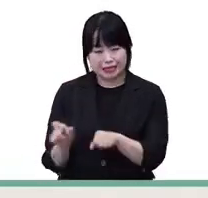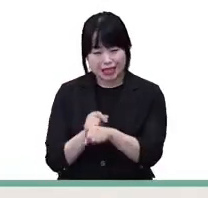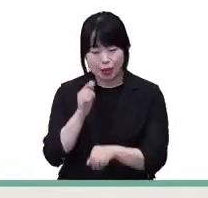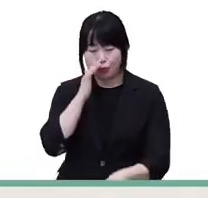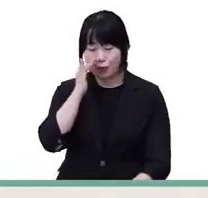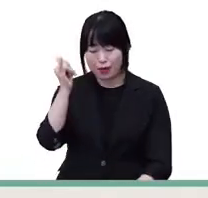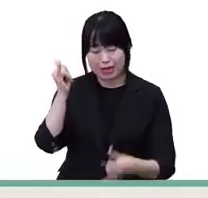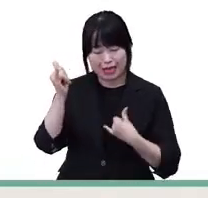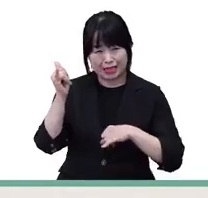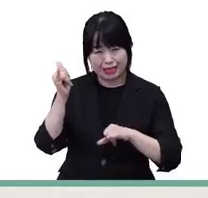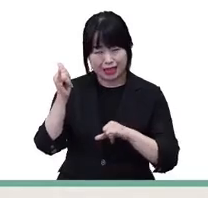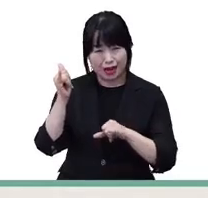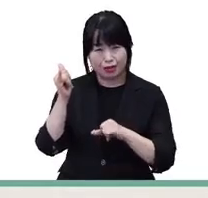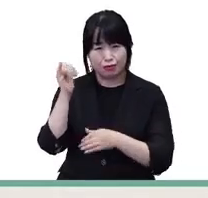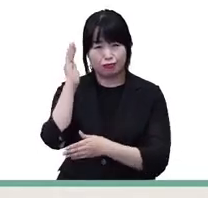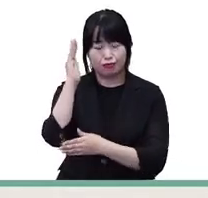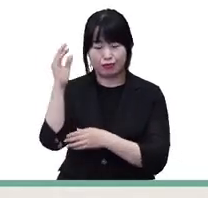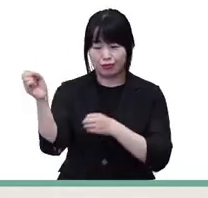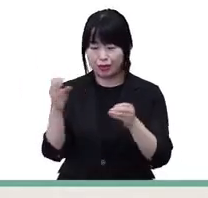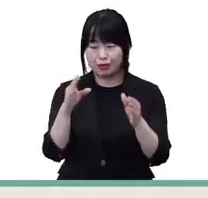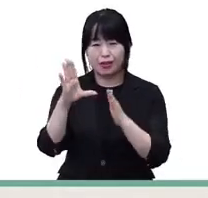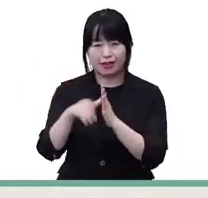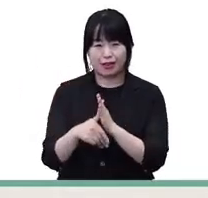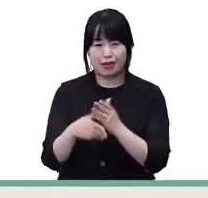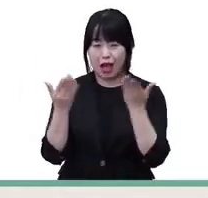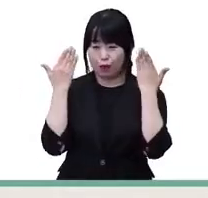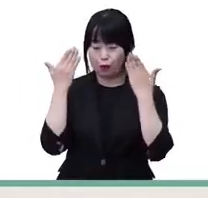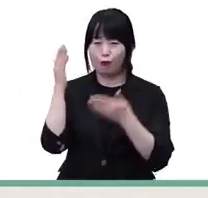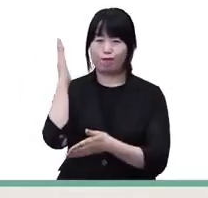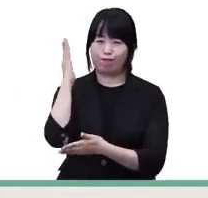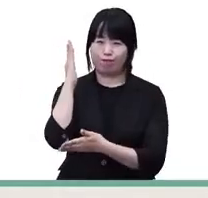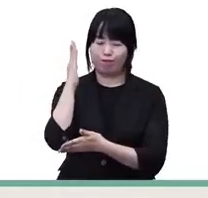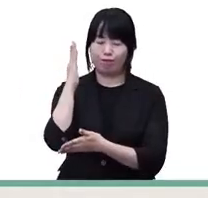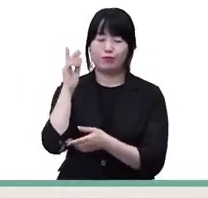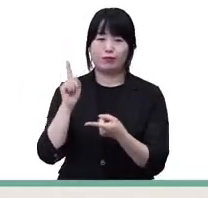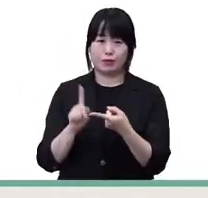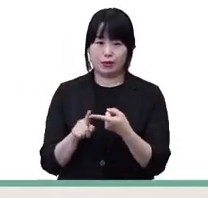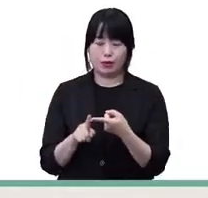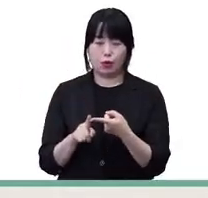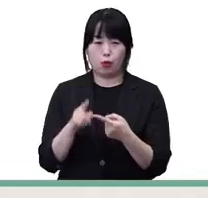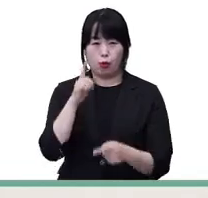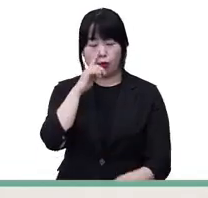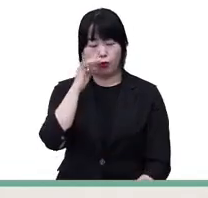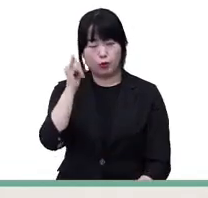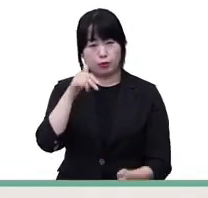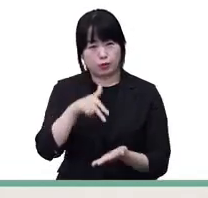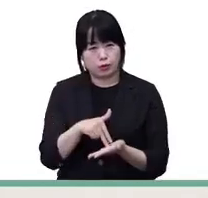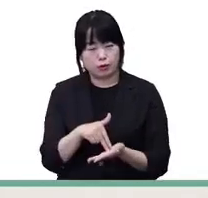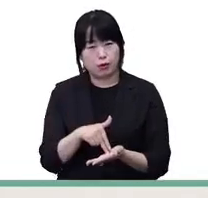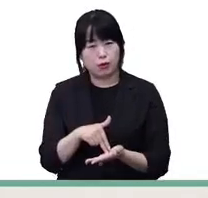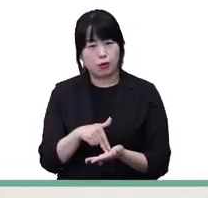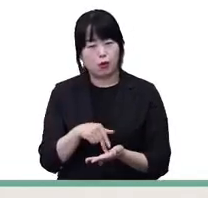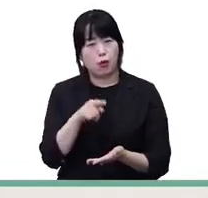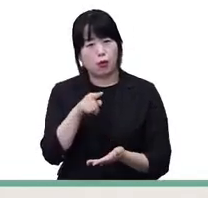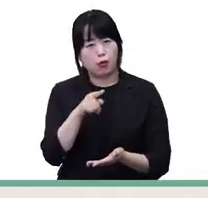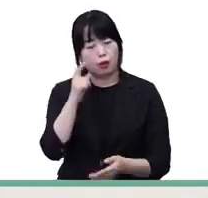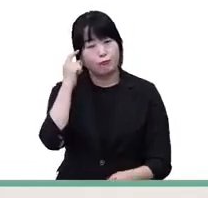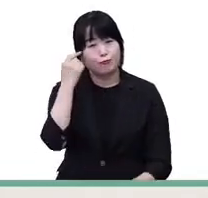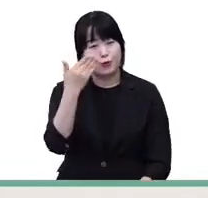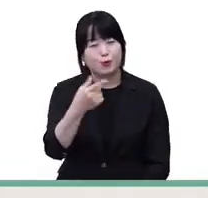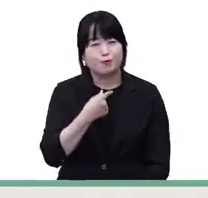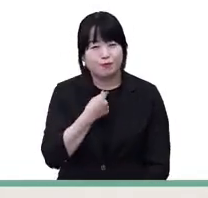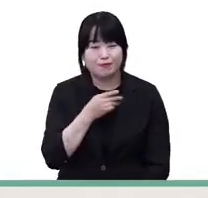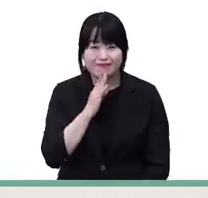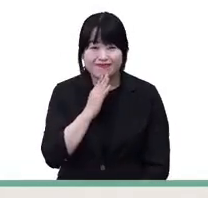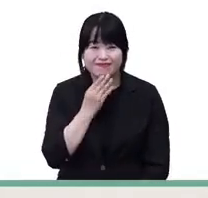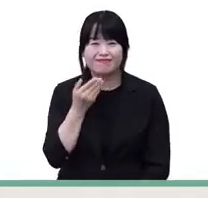있어요. 아이가 뭐 학교에서 이런 일이 있었다. 그러면 부모님 입장에서는 그거 정말 다시 이렇게 물어보고 싶잖아요.